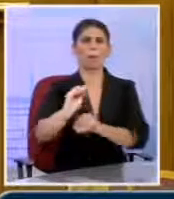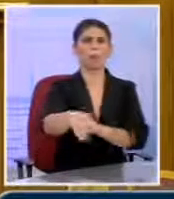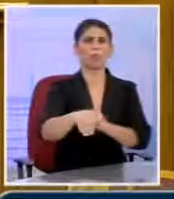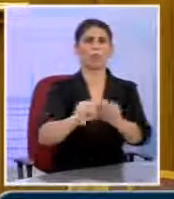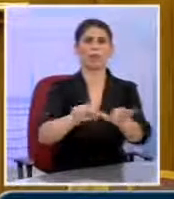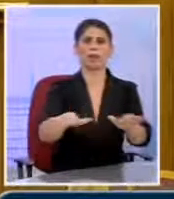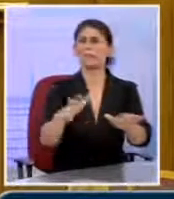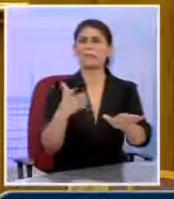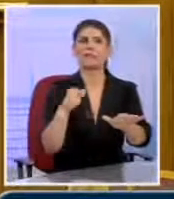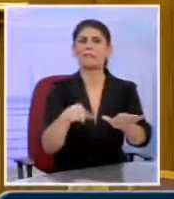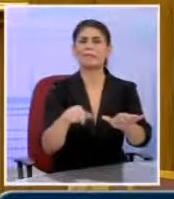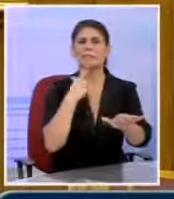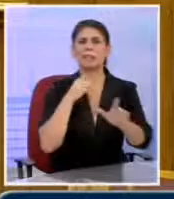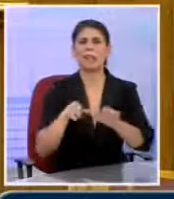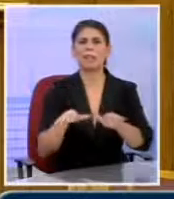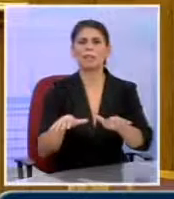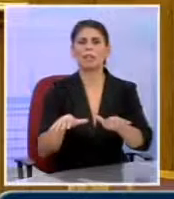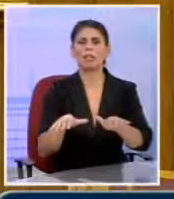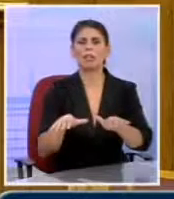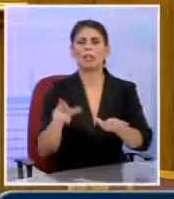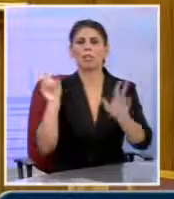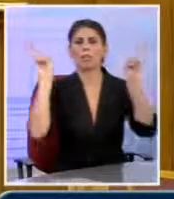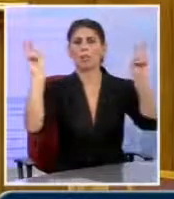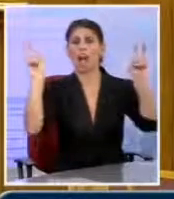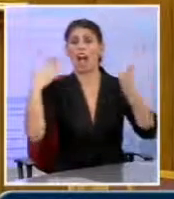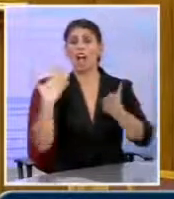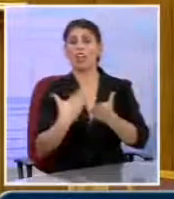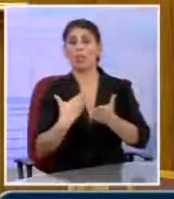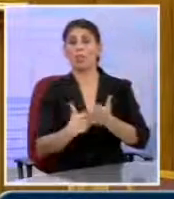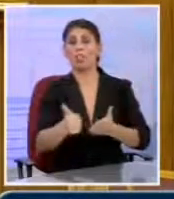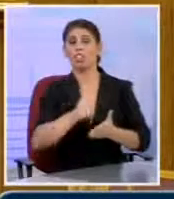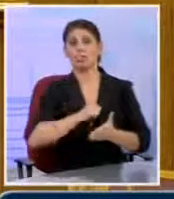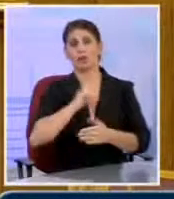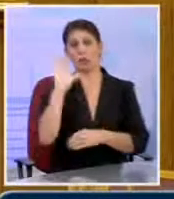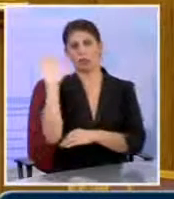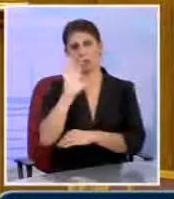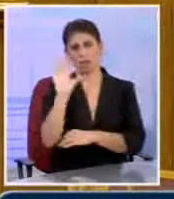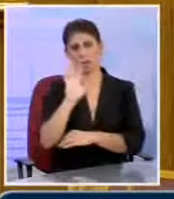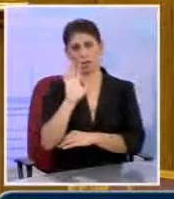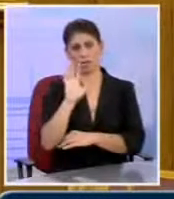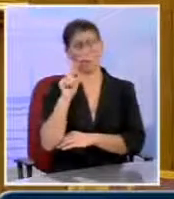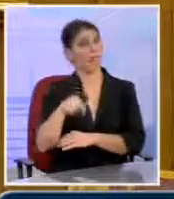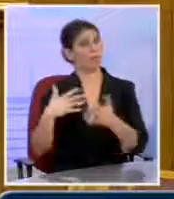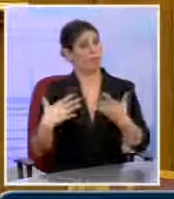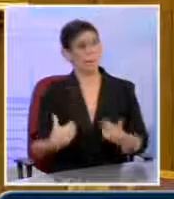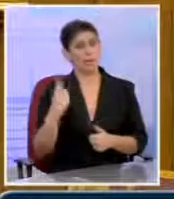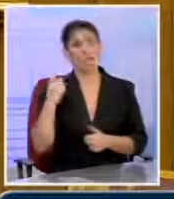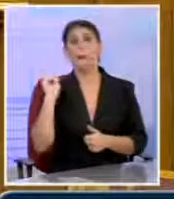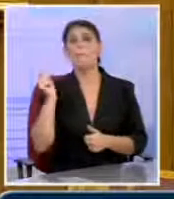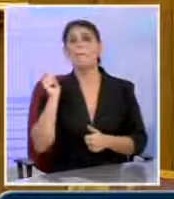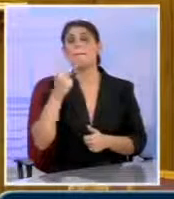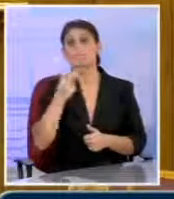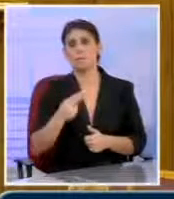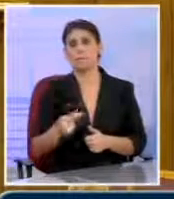αναφέρεται σε αυτό που λέγεται αδειοδότηση της ιδιωτικής τηλεόρασης. Επομένως, εδώ υπάρχει ένα πολιτικό ζήτημα